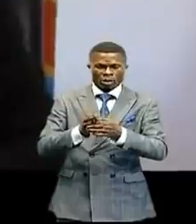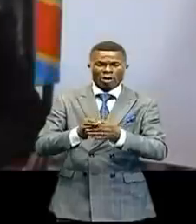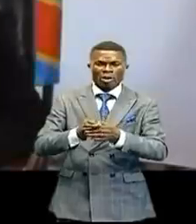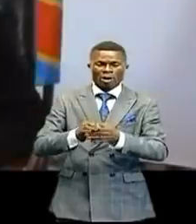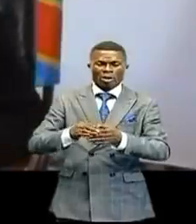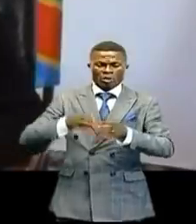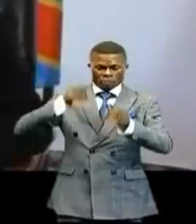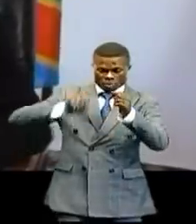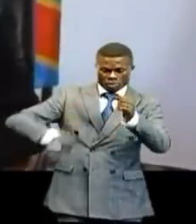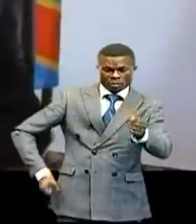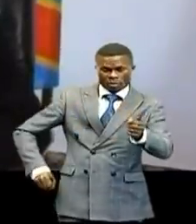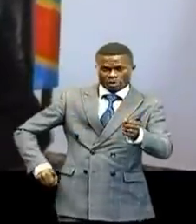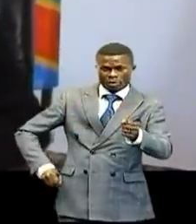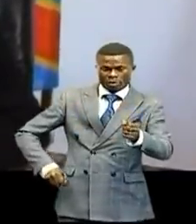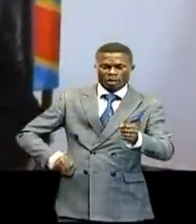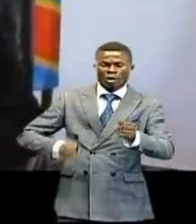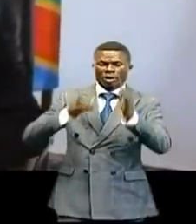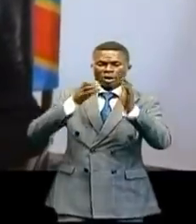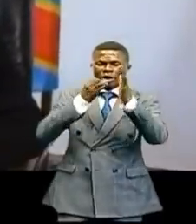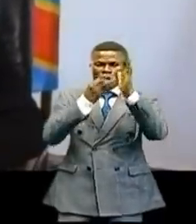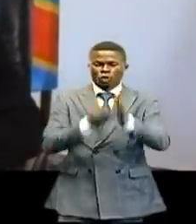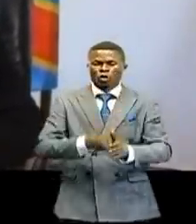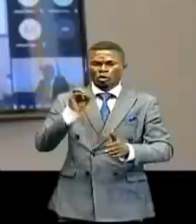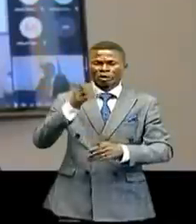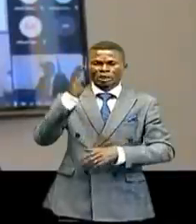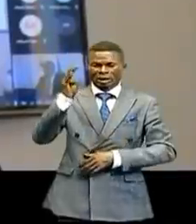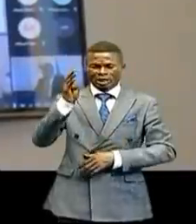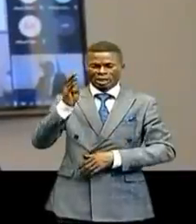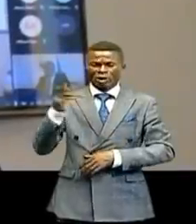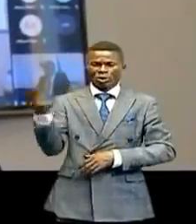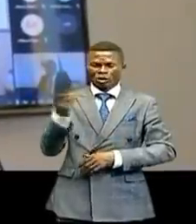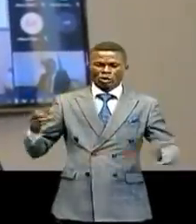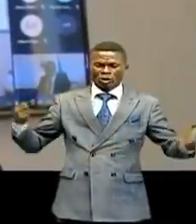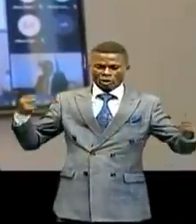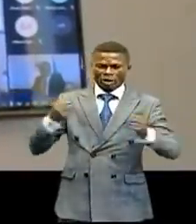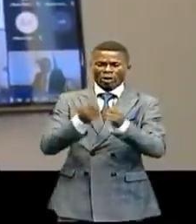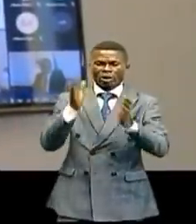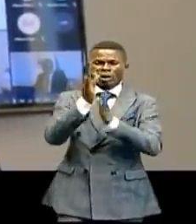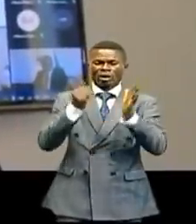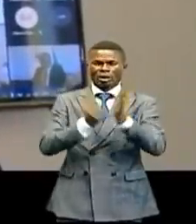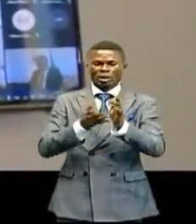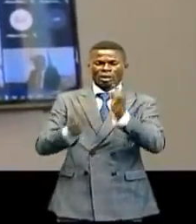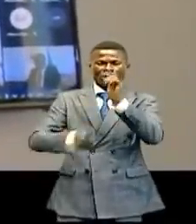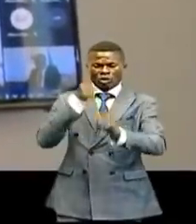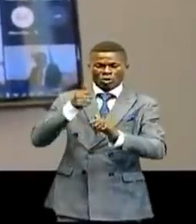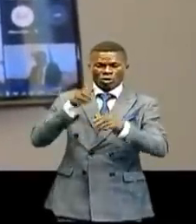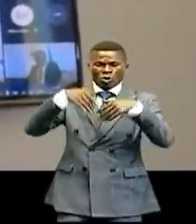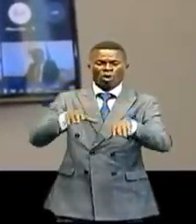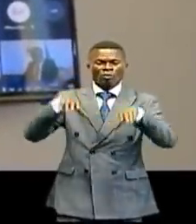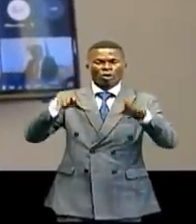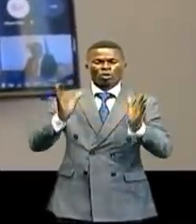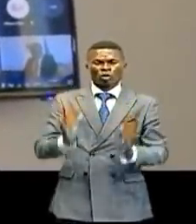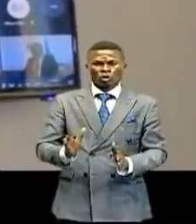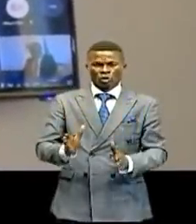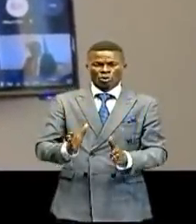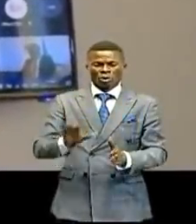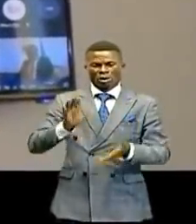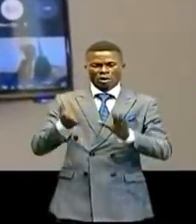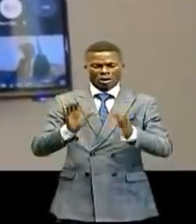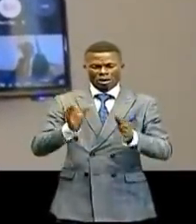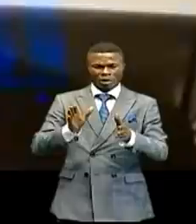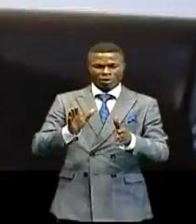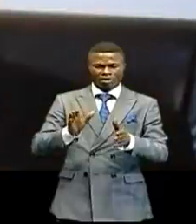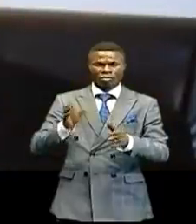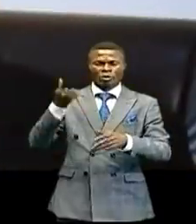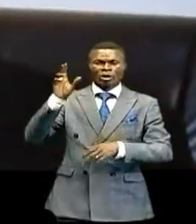baleinières HB Psaume 115 et HB Renaissance les 16 novembre 2021 sur le fleuve Congo à la hauteur de la